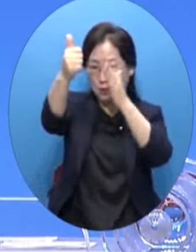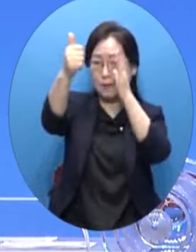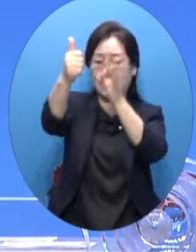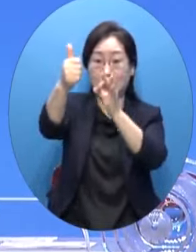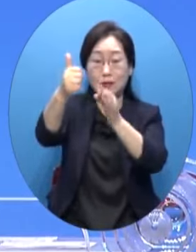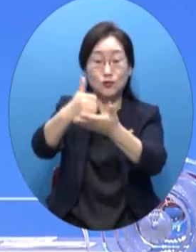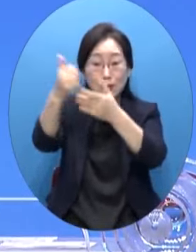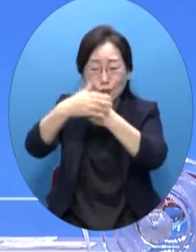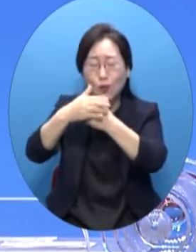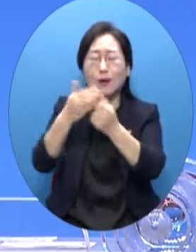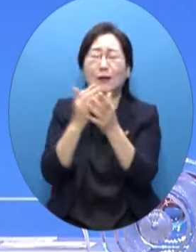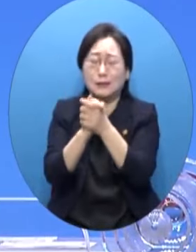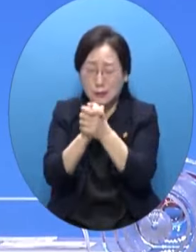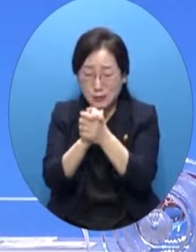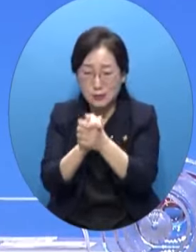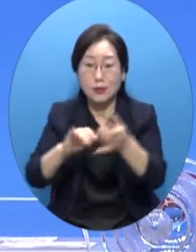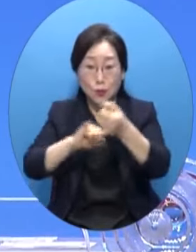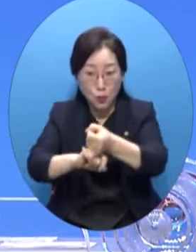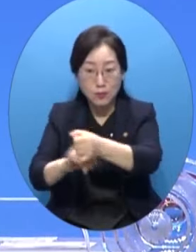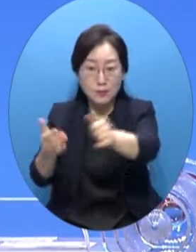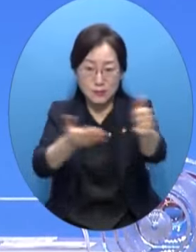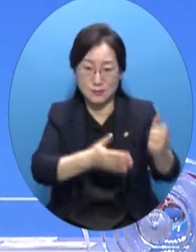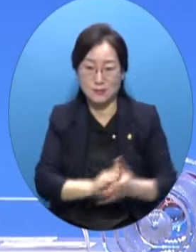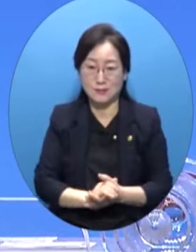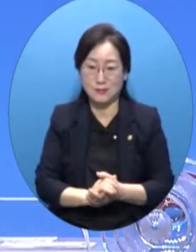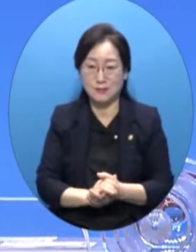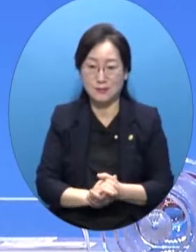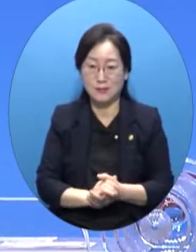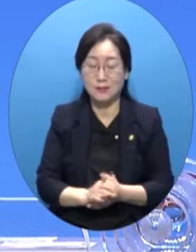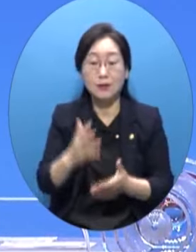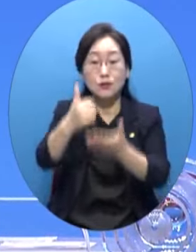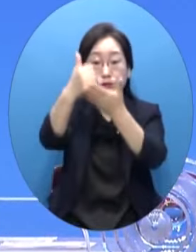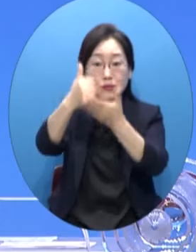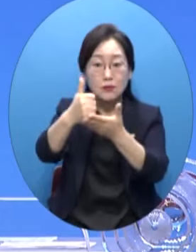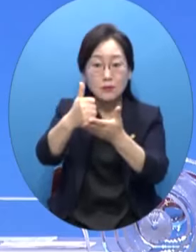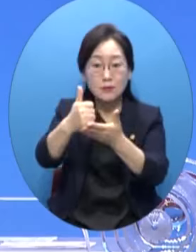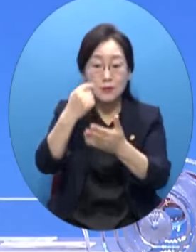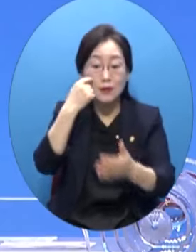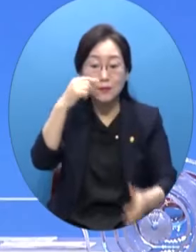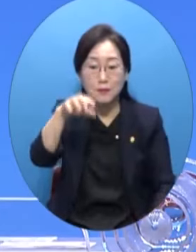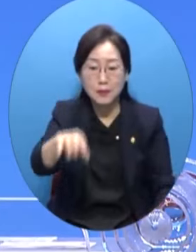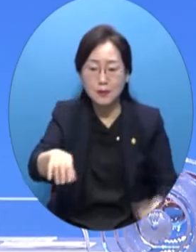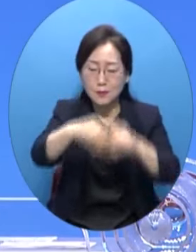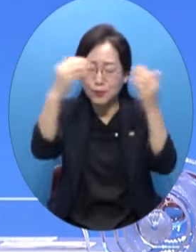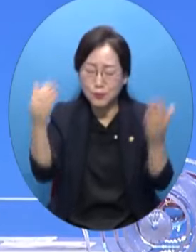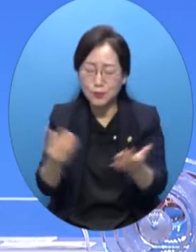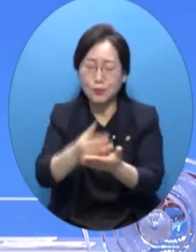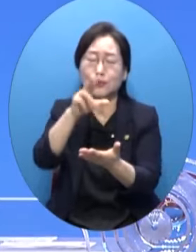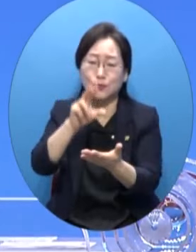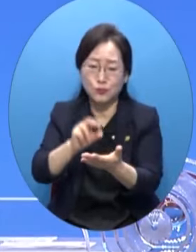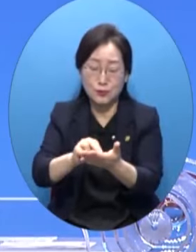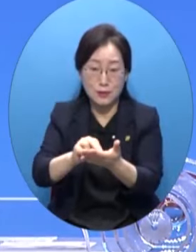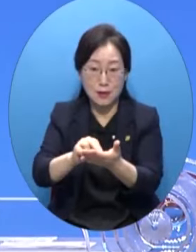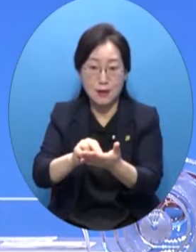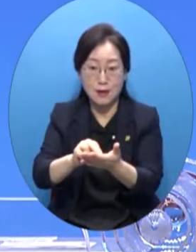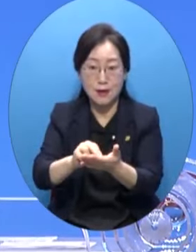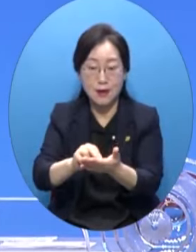주의 도우심을 간구하는 여러분 모두가 되기를 바랍니다. 우리 주님 앞에 모든 문제에 답이